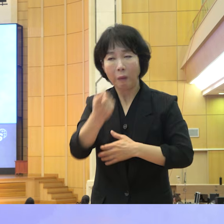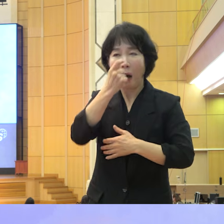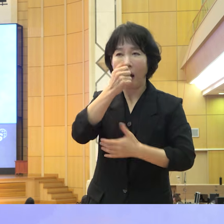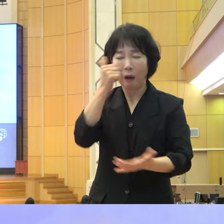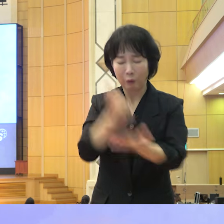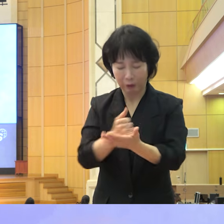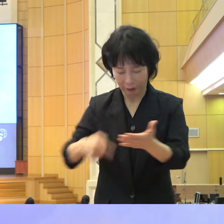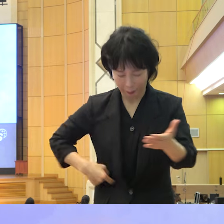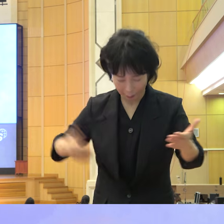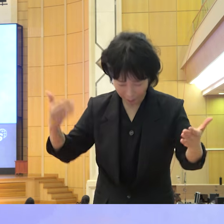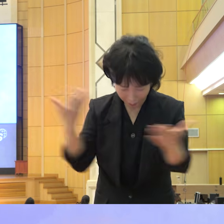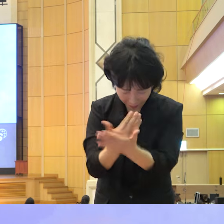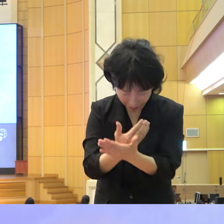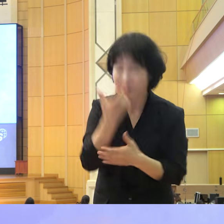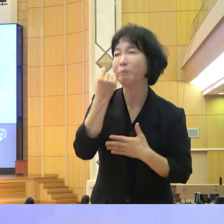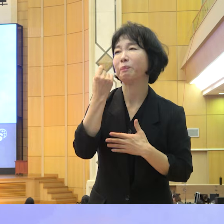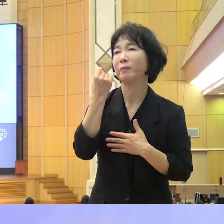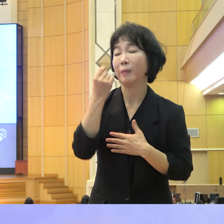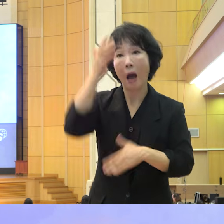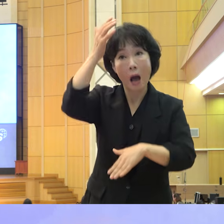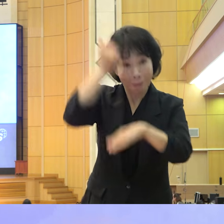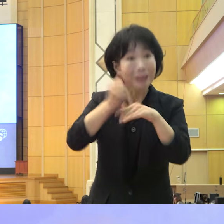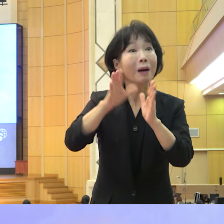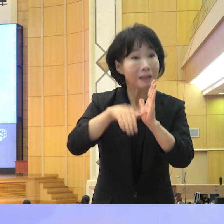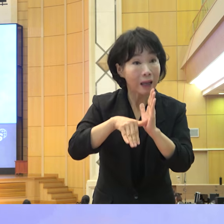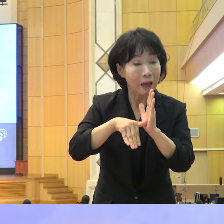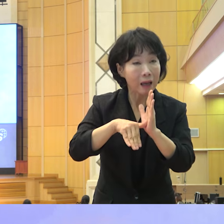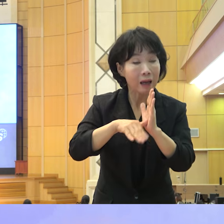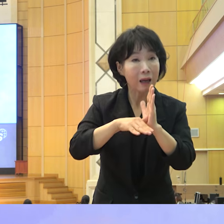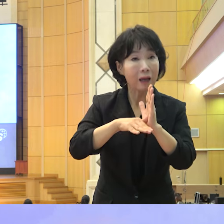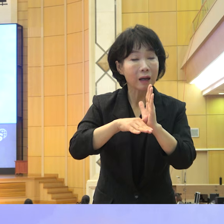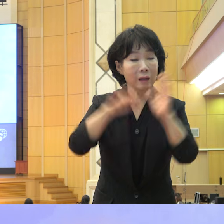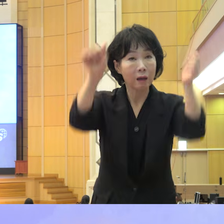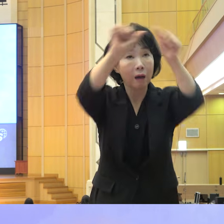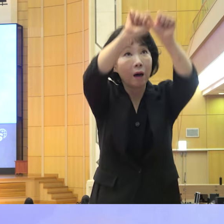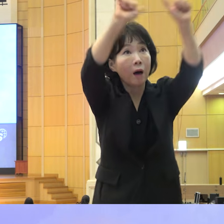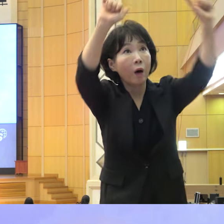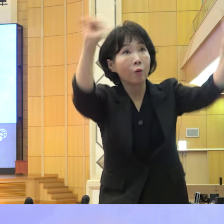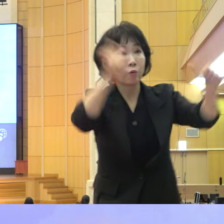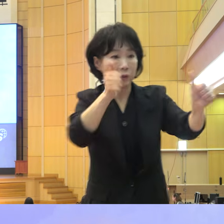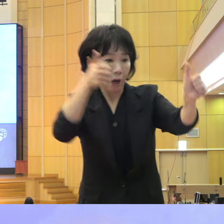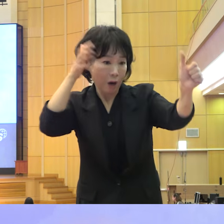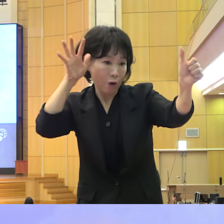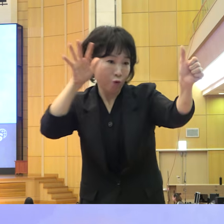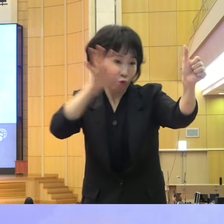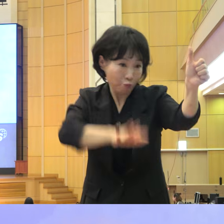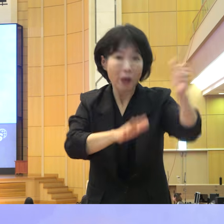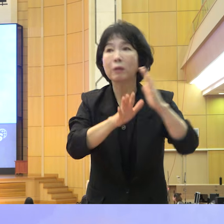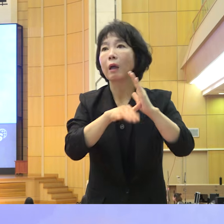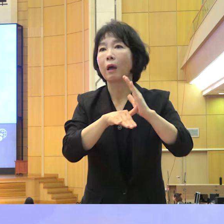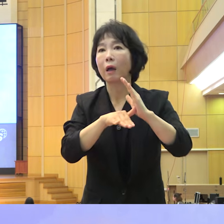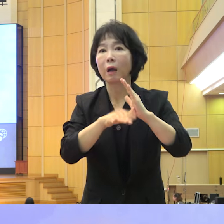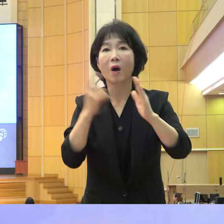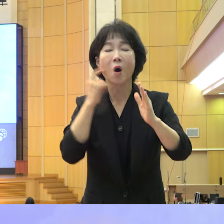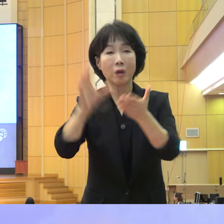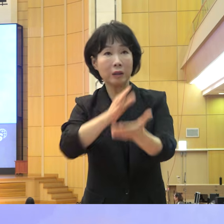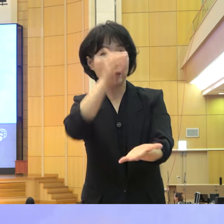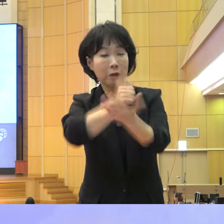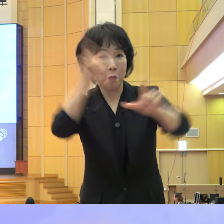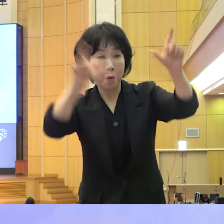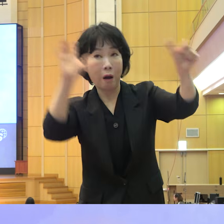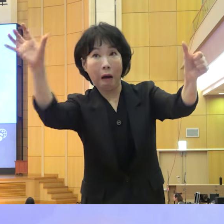하시고, 또한 이제 마지막 때 우상 숭배할 수밖에 없고